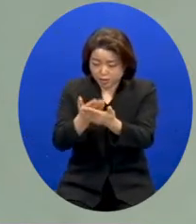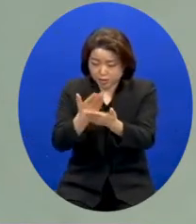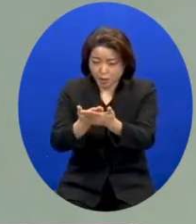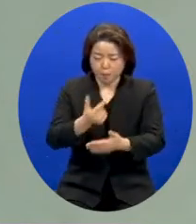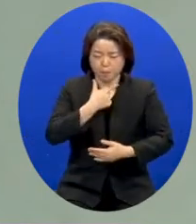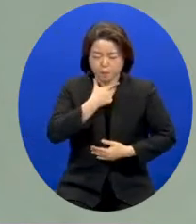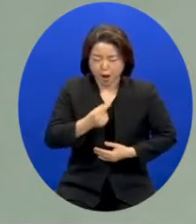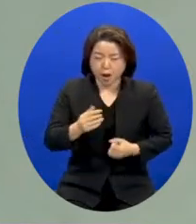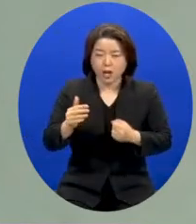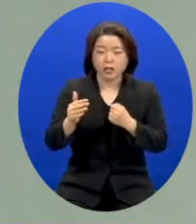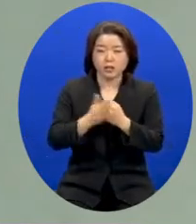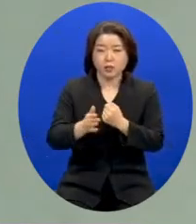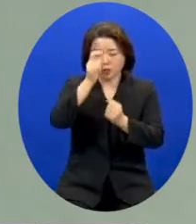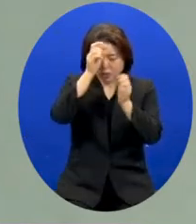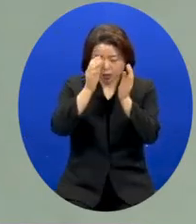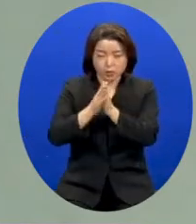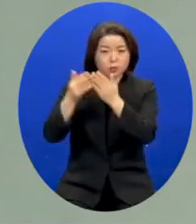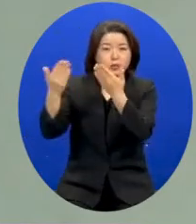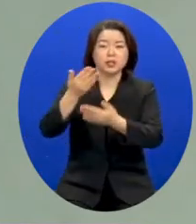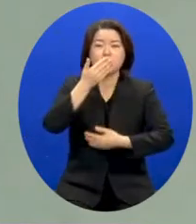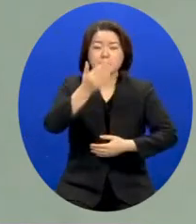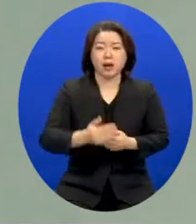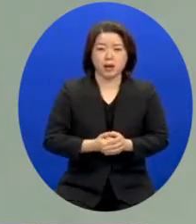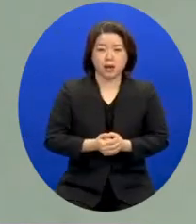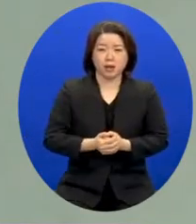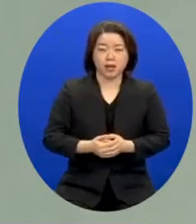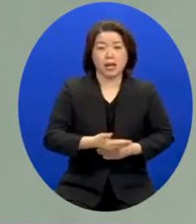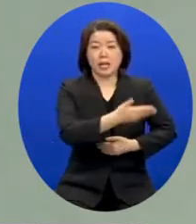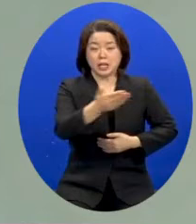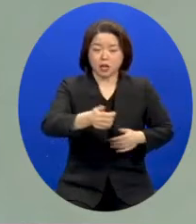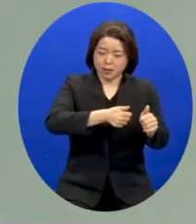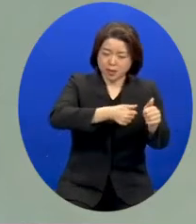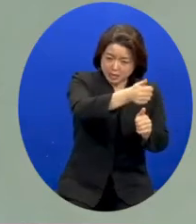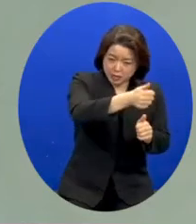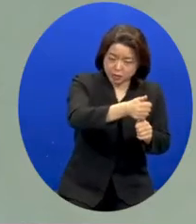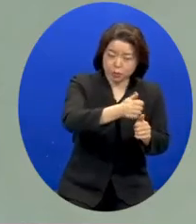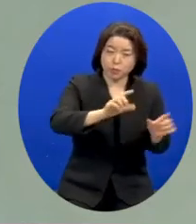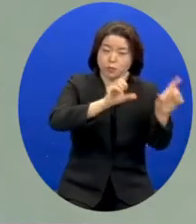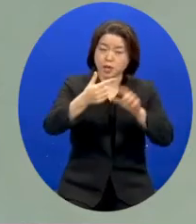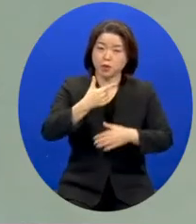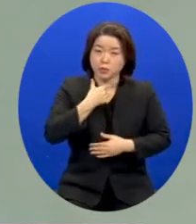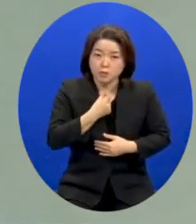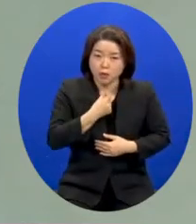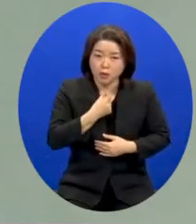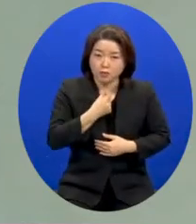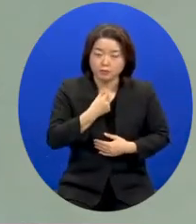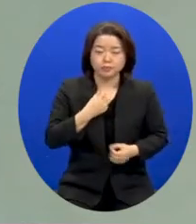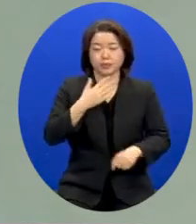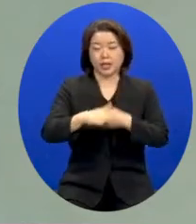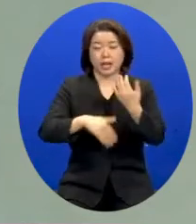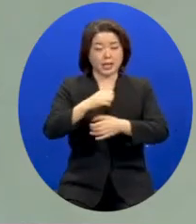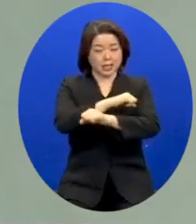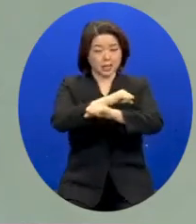되잖아요. 정말 여러분이 이기고 그렇게 살고 싶습니까? 하나님은 용서만 해주신 게 아니고